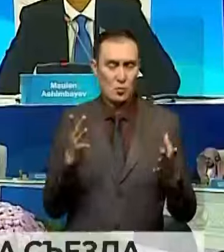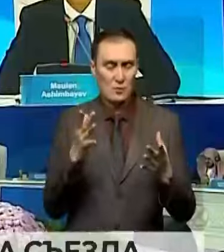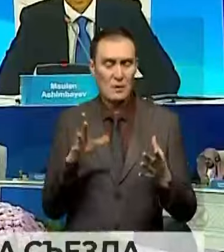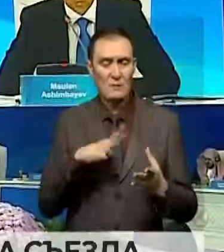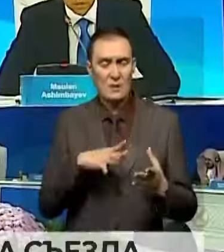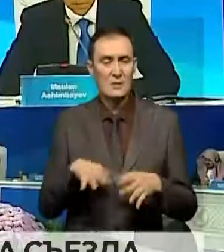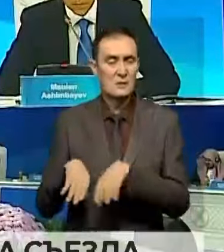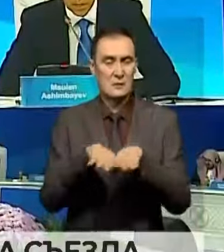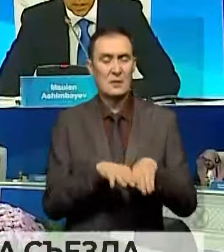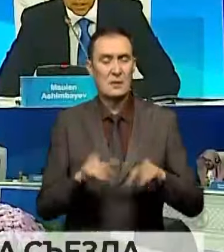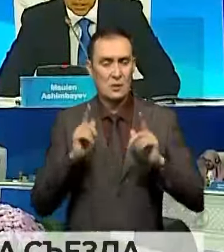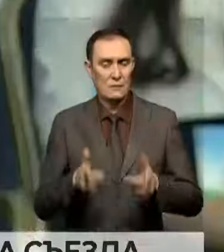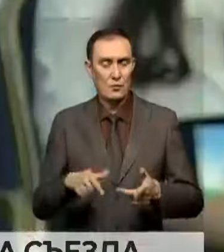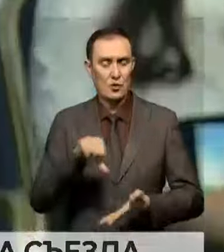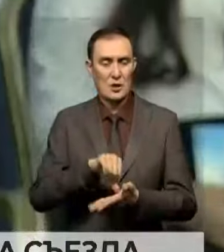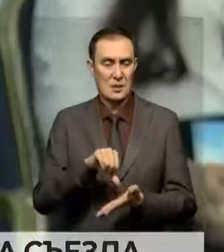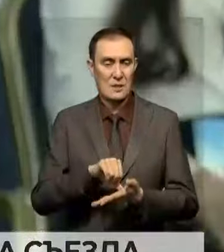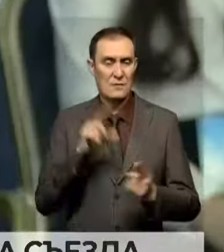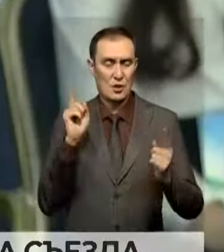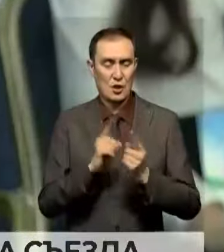сошлись во мнении участники встречи.